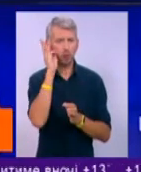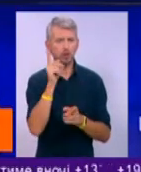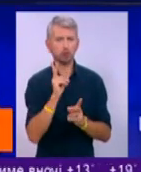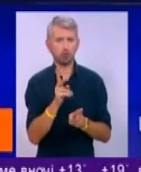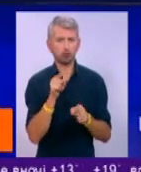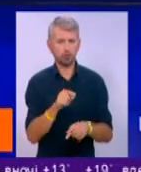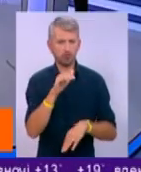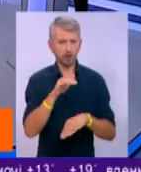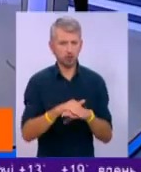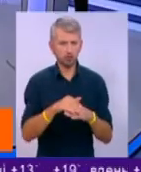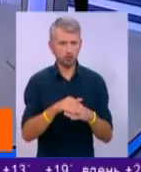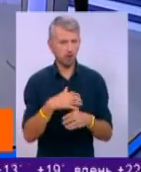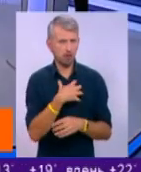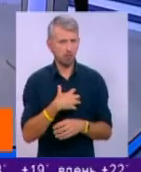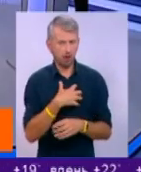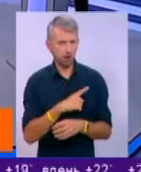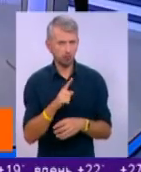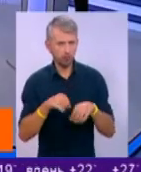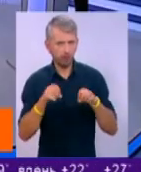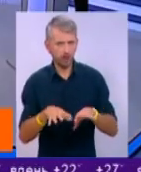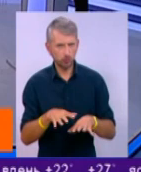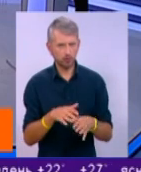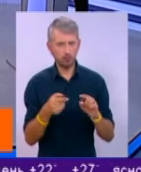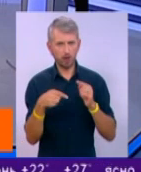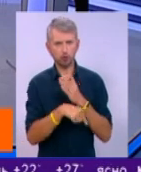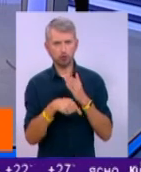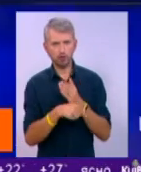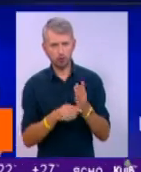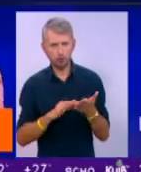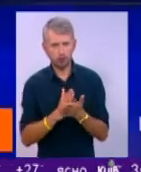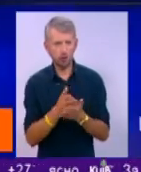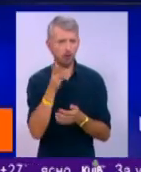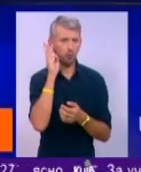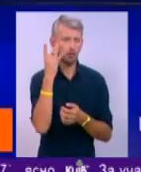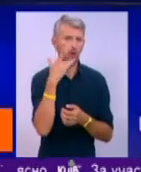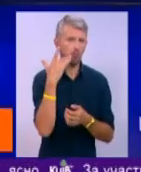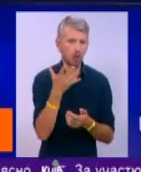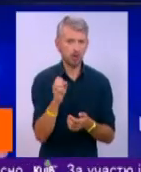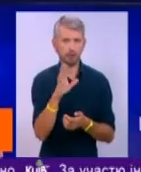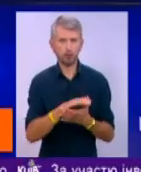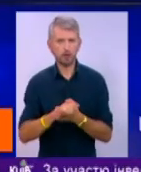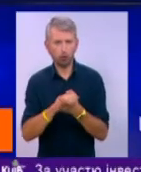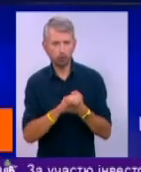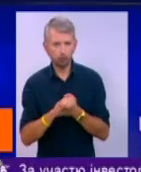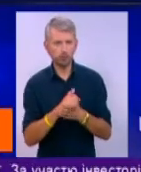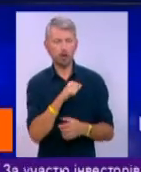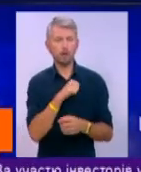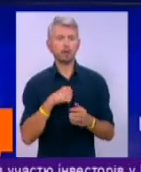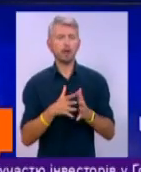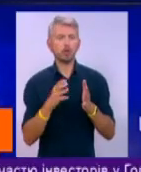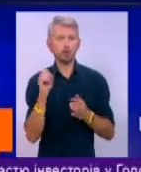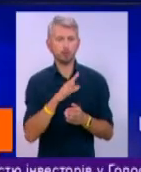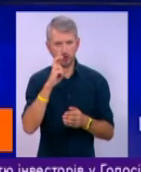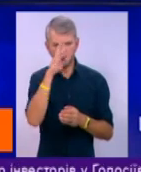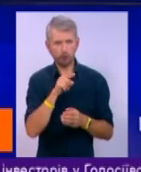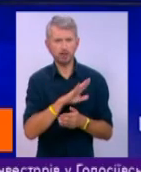ну, визначають багато що з векторів антикорупційної політики, тобто посли там Сполучених Штатів Америки, там Європейського Союзу, найбільших європейських країн, вони є,